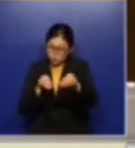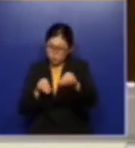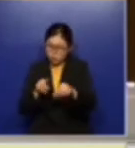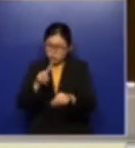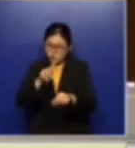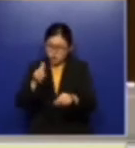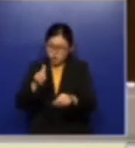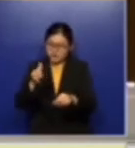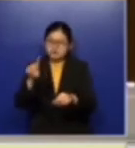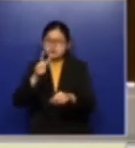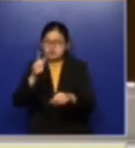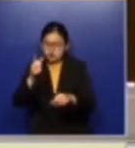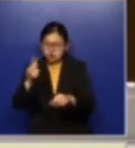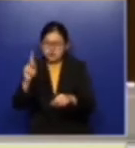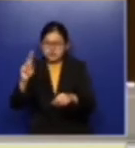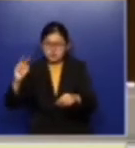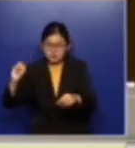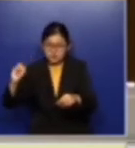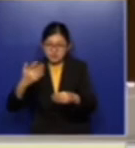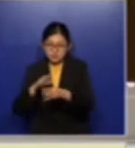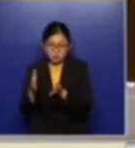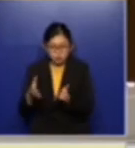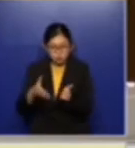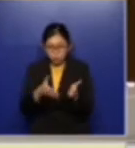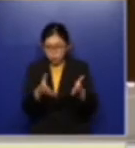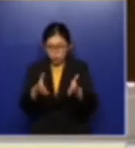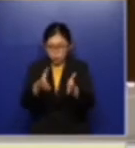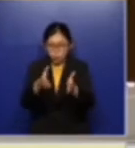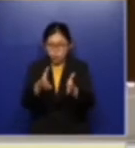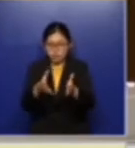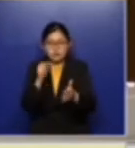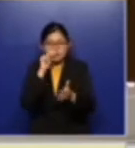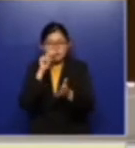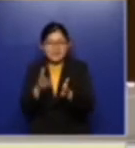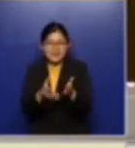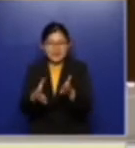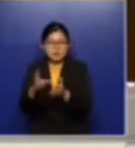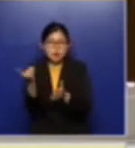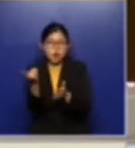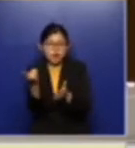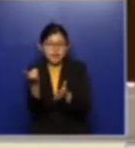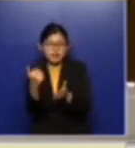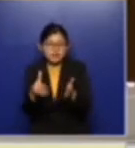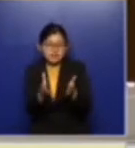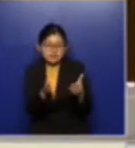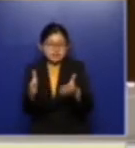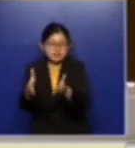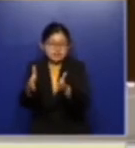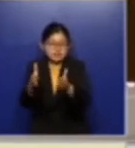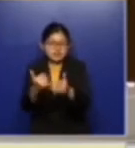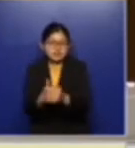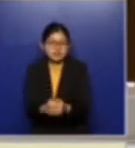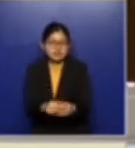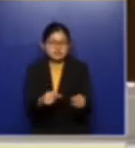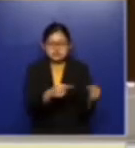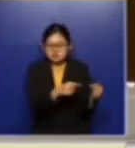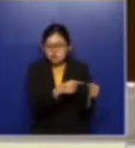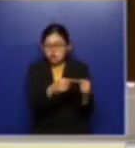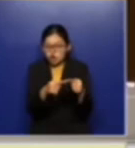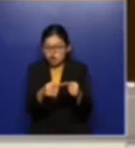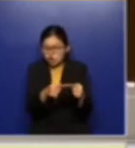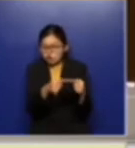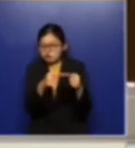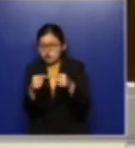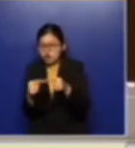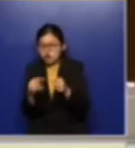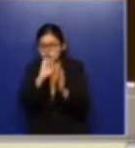แล้วมาแม่น้ำน้อยแม่น้ำน้อยมีความยาว127กิโลมาถึงผักไห่ผ่านชัยนาทสิ